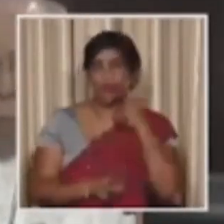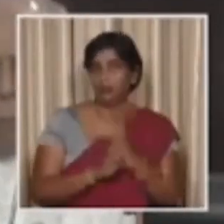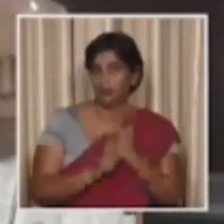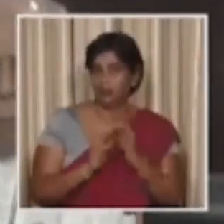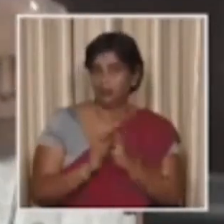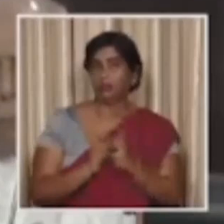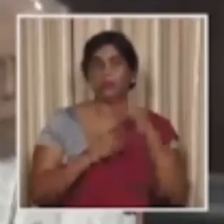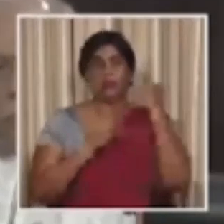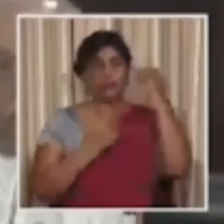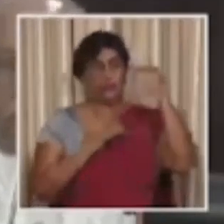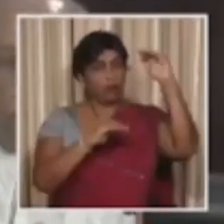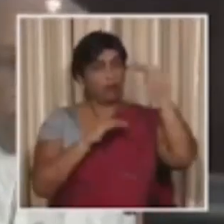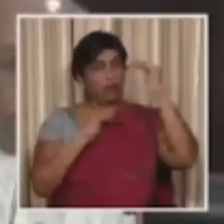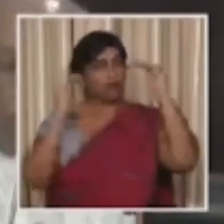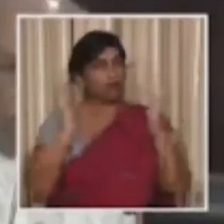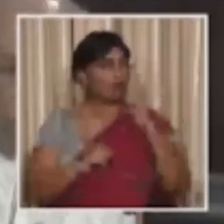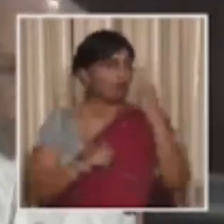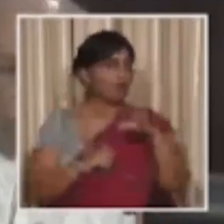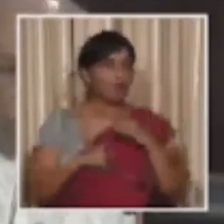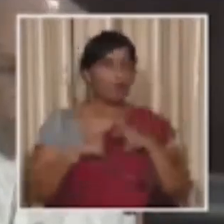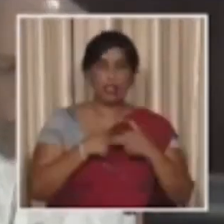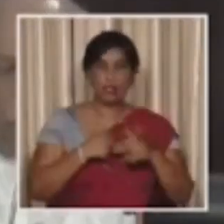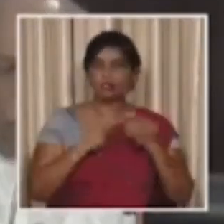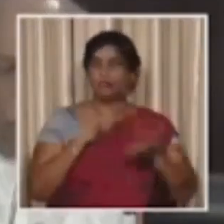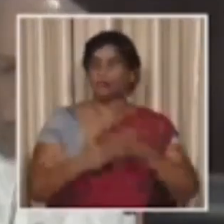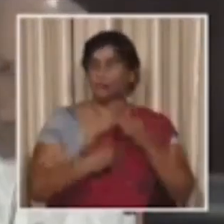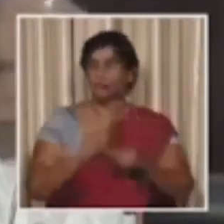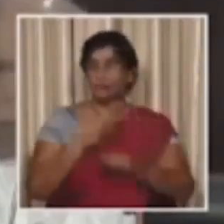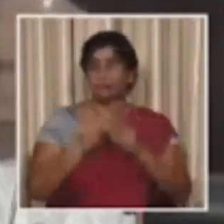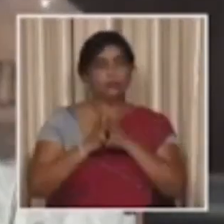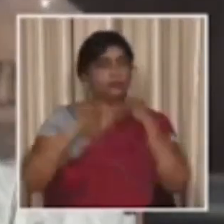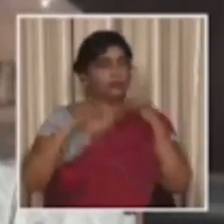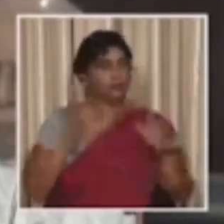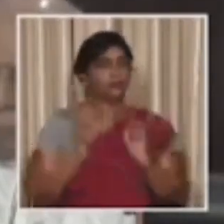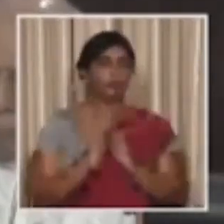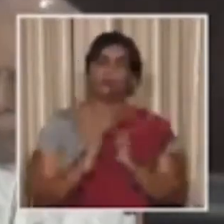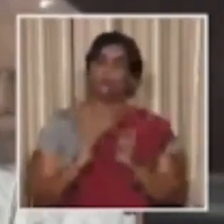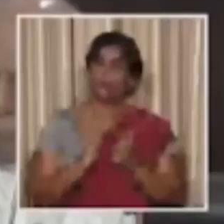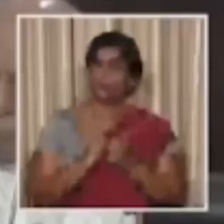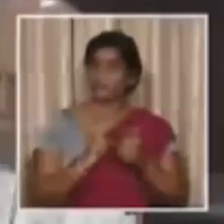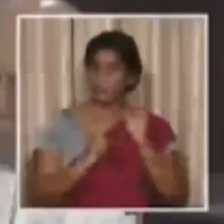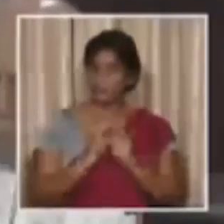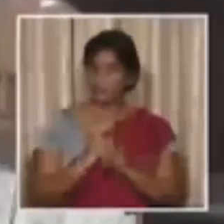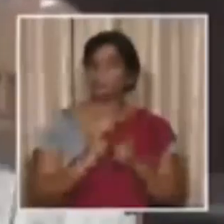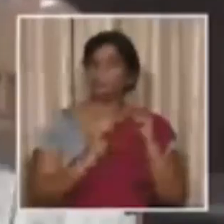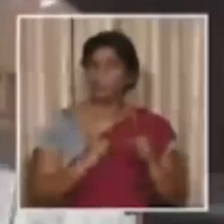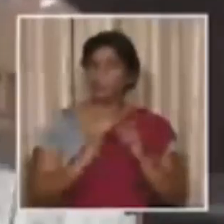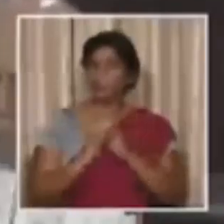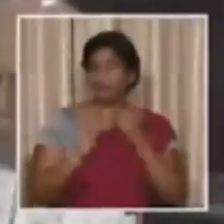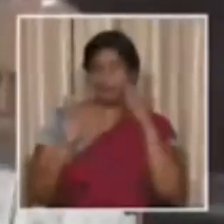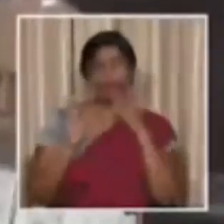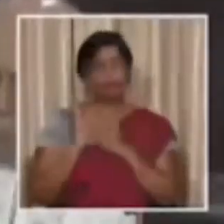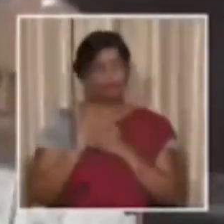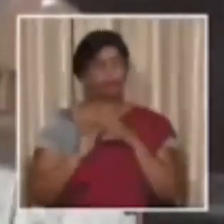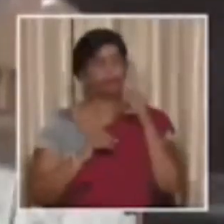අර්බුදය ආනයන සීමාදී විවිධ හේතු නිසා ඉදිරි කිරීමේ ශ්‍රේෂ්ඨය දැවැන්ත අර්බුදයකට පත් වුණා. මේ තත්ත්වය